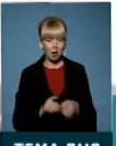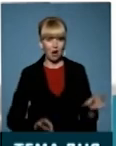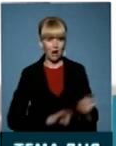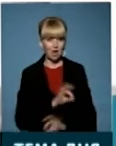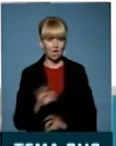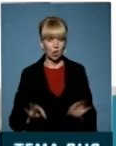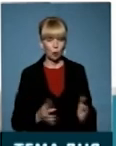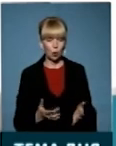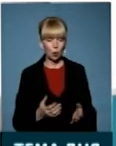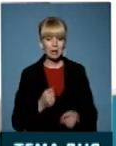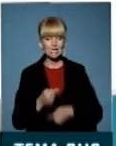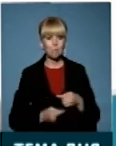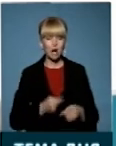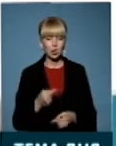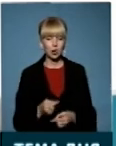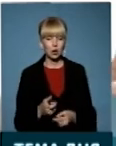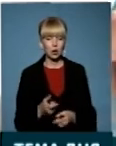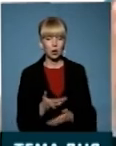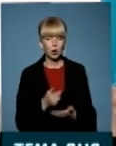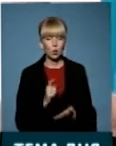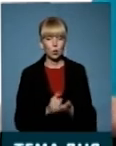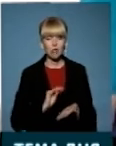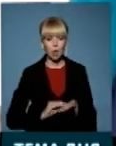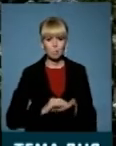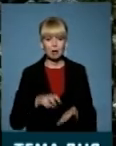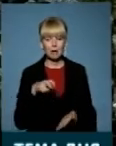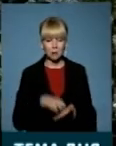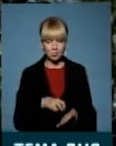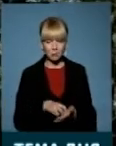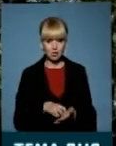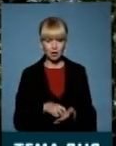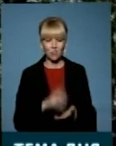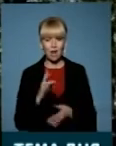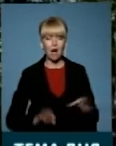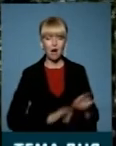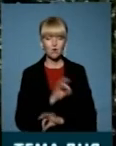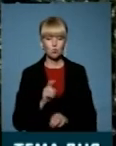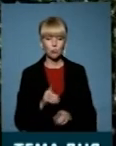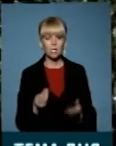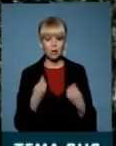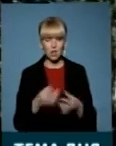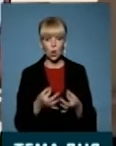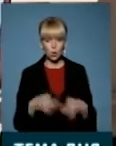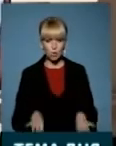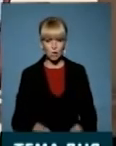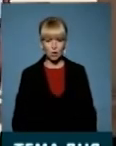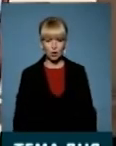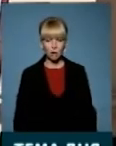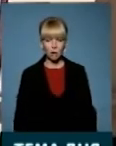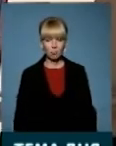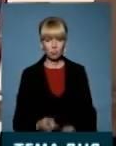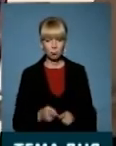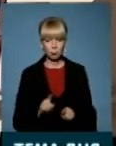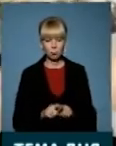архітектурна спадщина. І ми дуже написали лист в архітектурну, щоб вони дали розрішення. Це ж садик